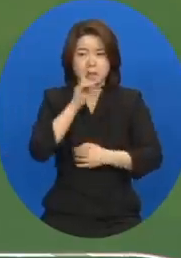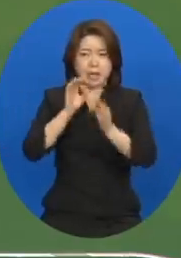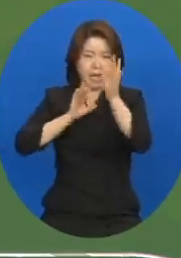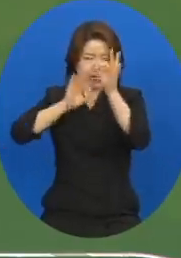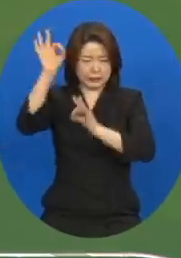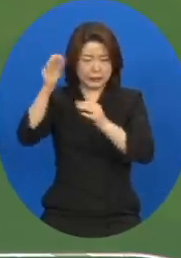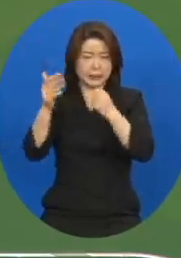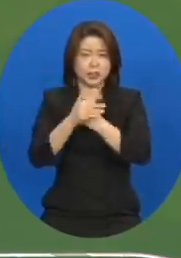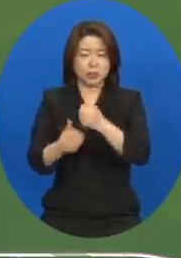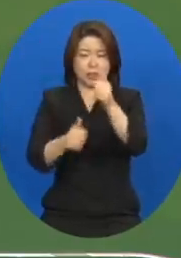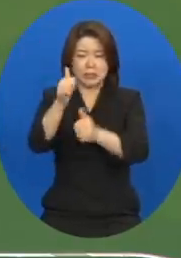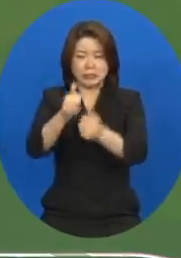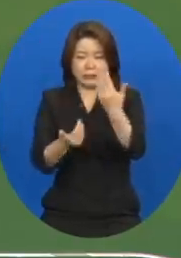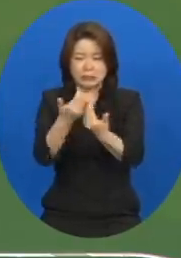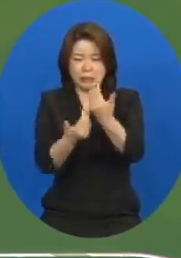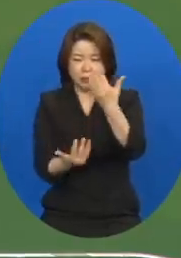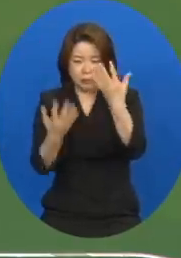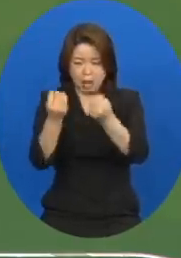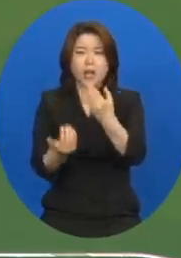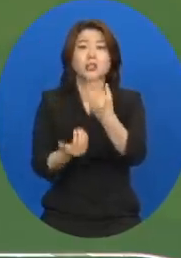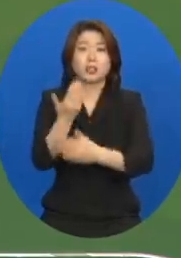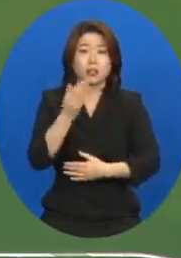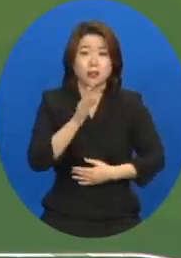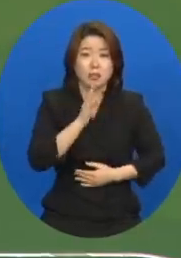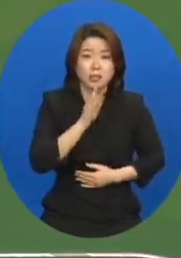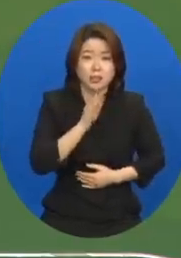인한 시험이 얼마나 많습니까?